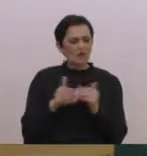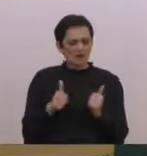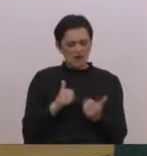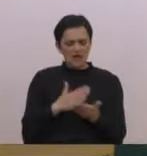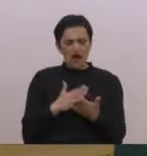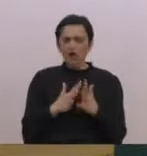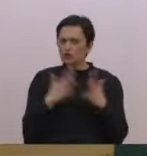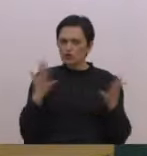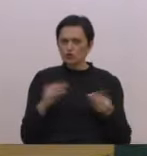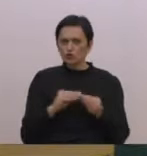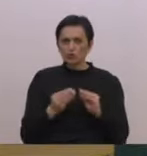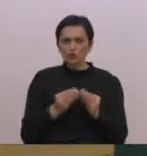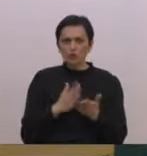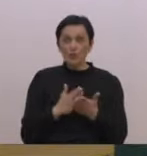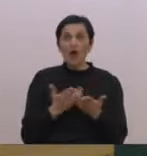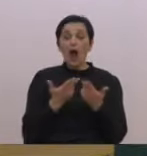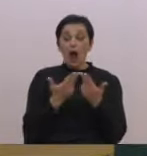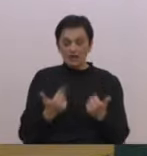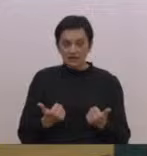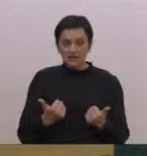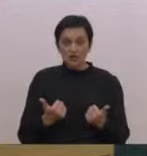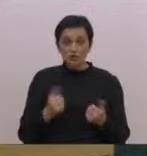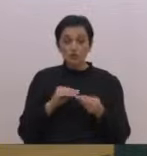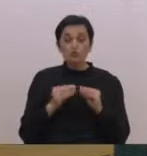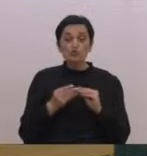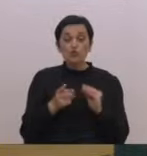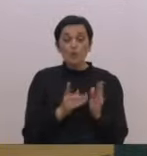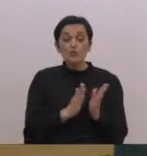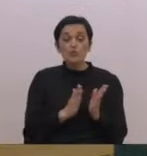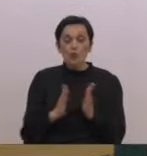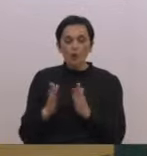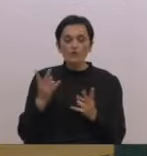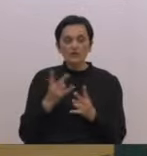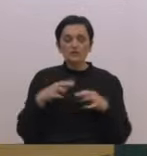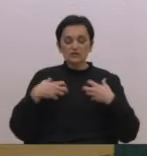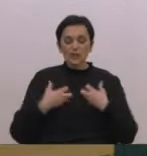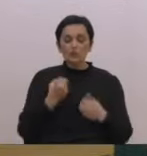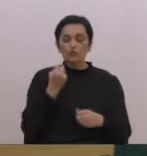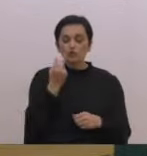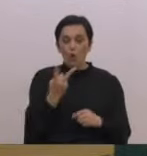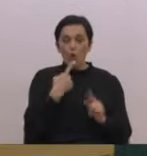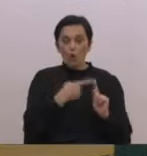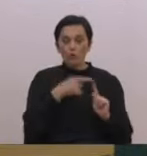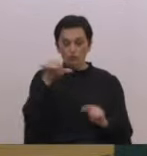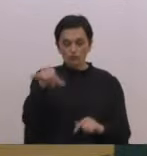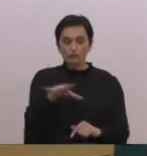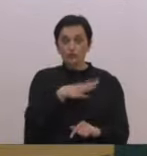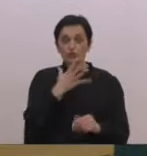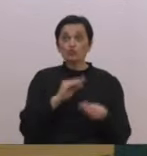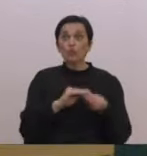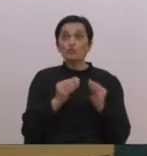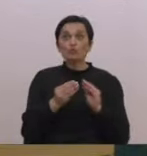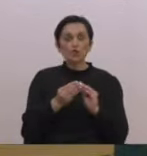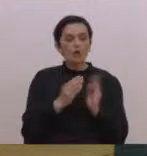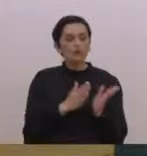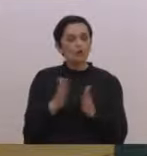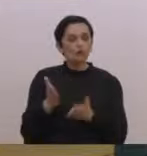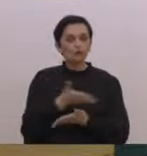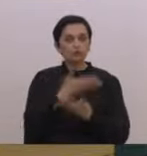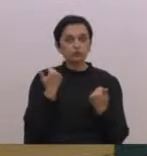დიდი პრობლემაა აღიარეთ ამ პრობლემას მოგვარება ჭირდება სამწუხაროდ 12 წელი ქონდა თქვენ და ეს პრობლემები არ